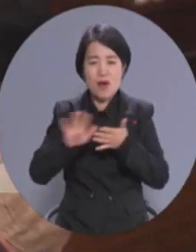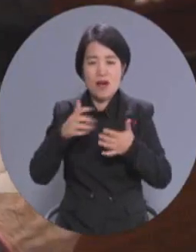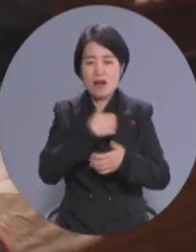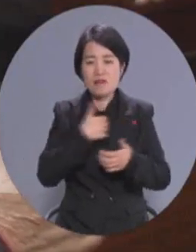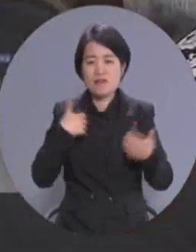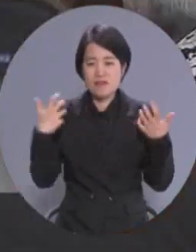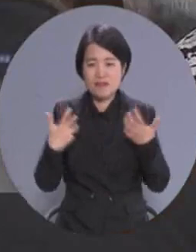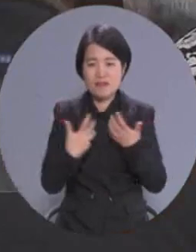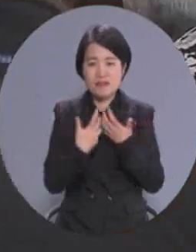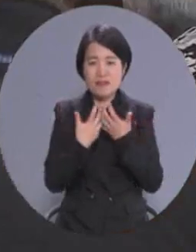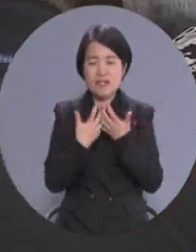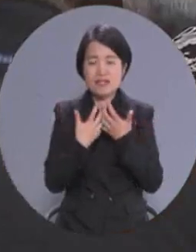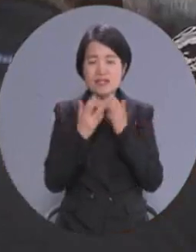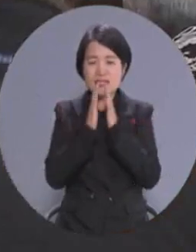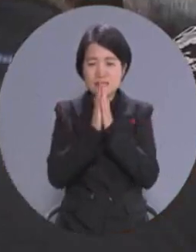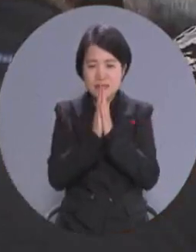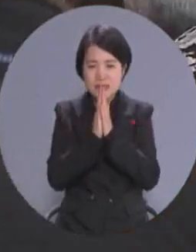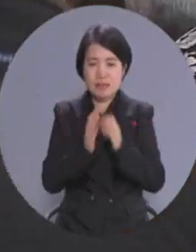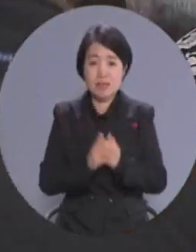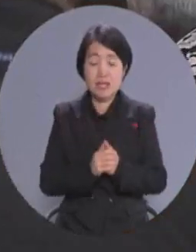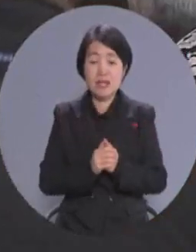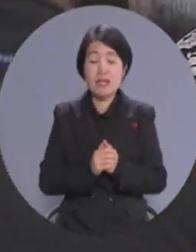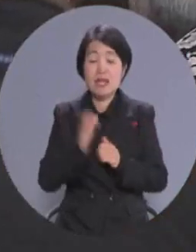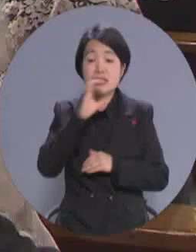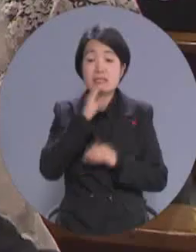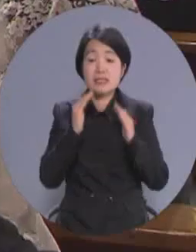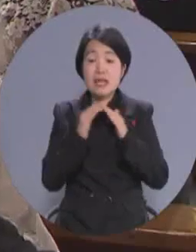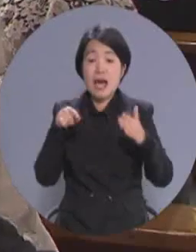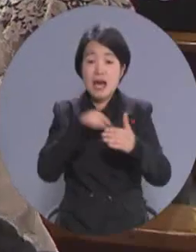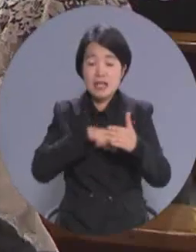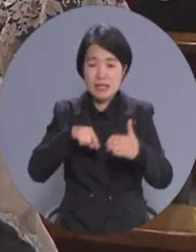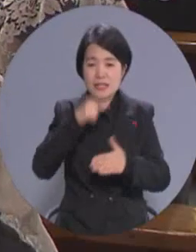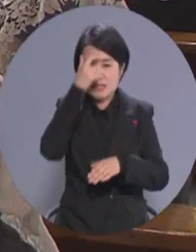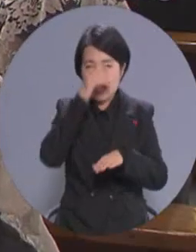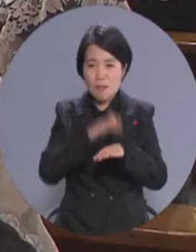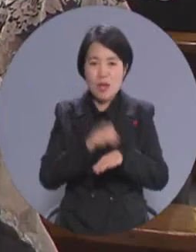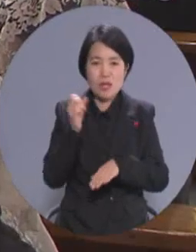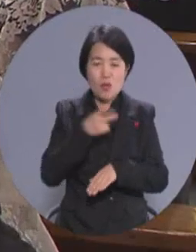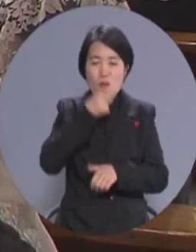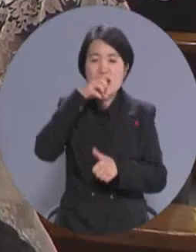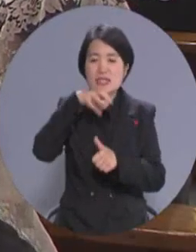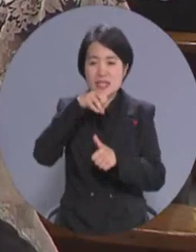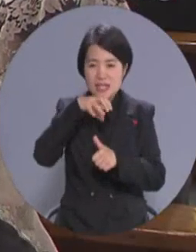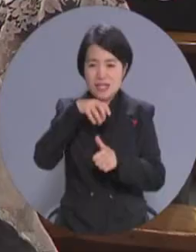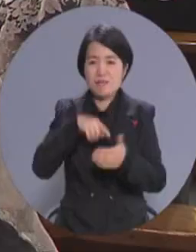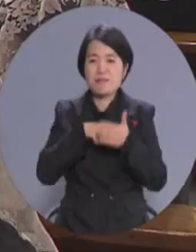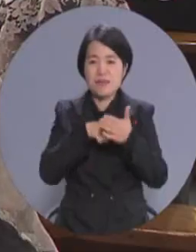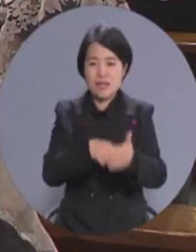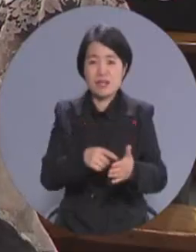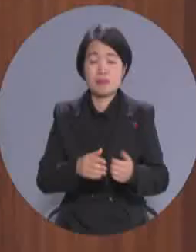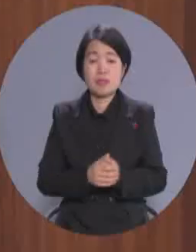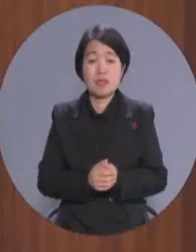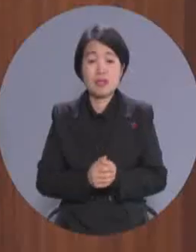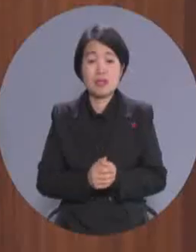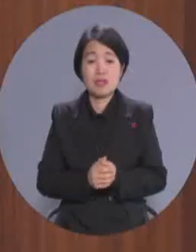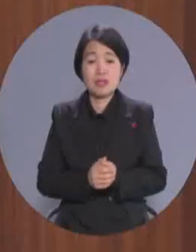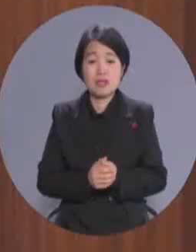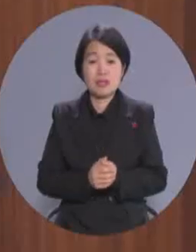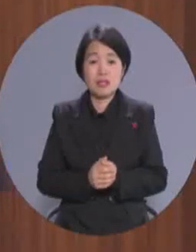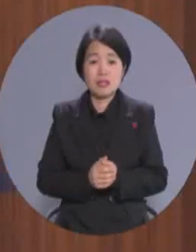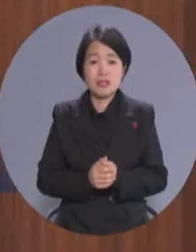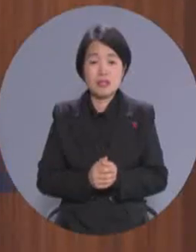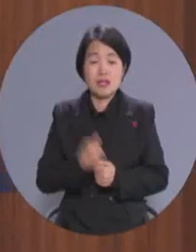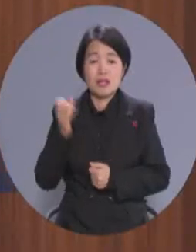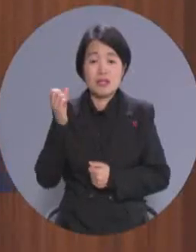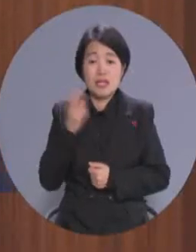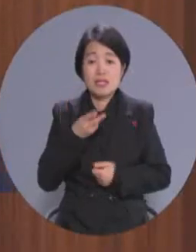기도했습니다. 이날 문수동 성당에서는 성탄 미사와 함께 세례 성사도 진행됐습니다. 우리는 또 하나의